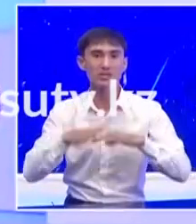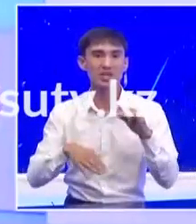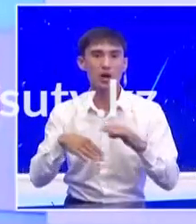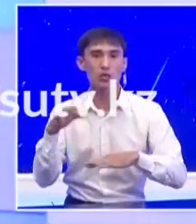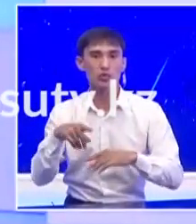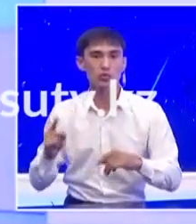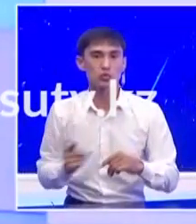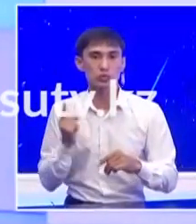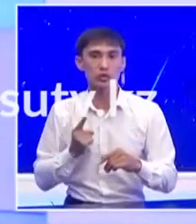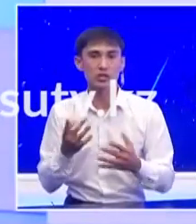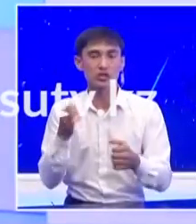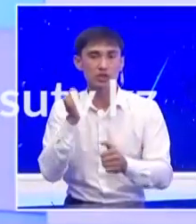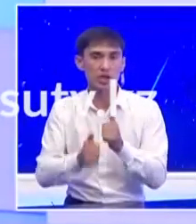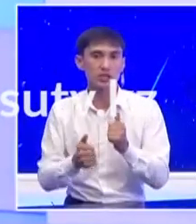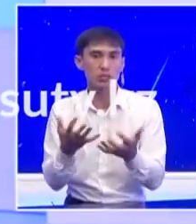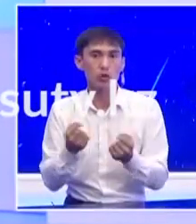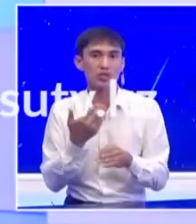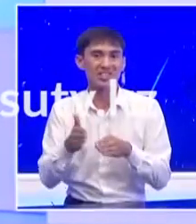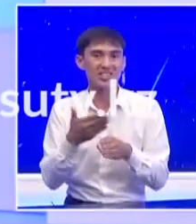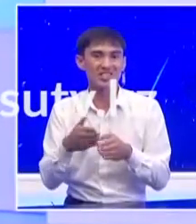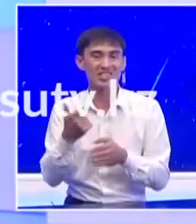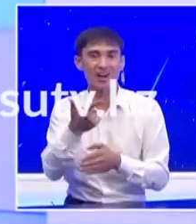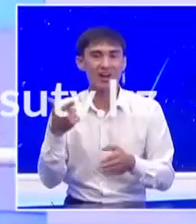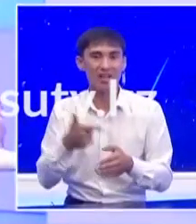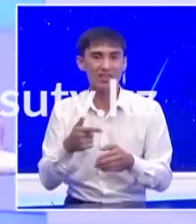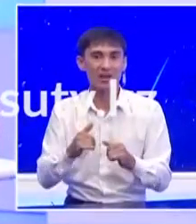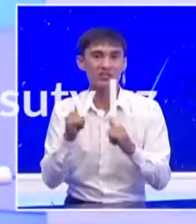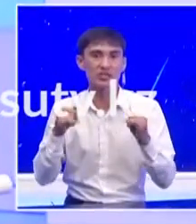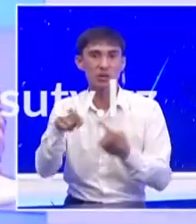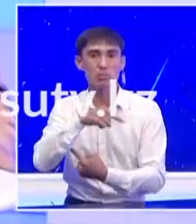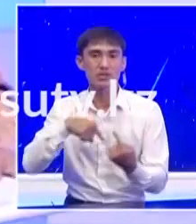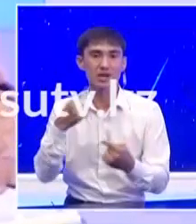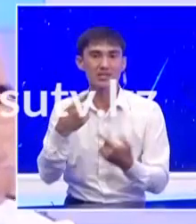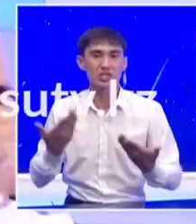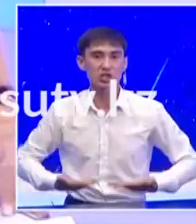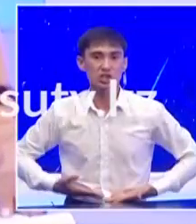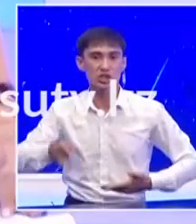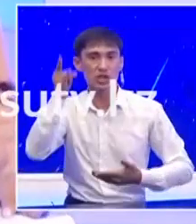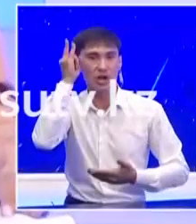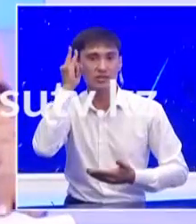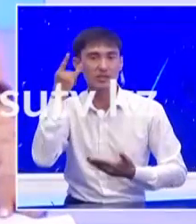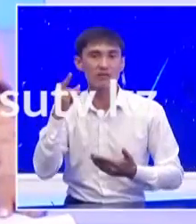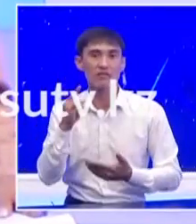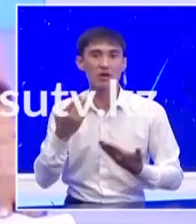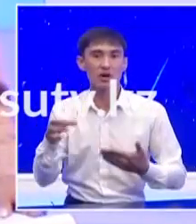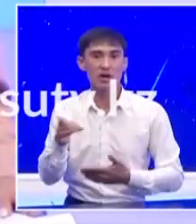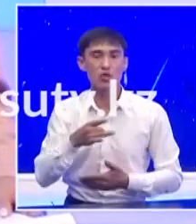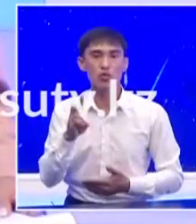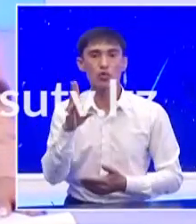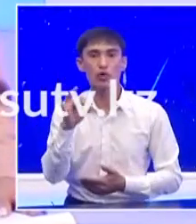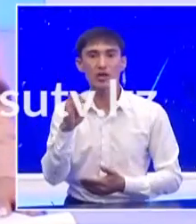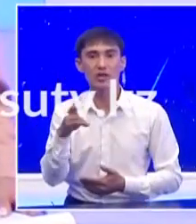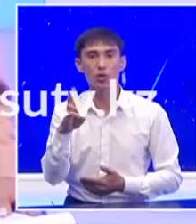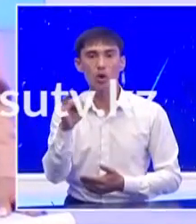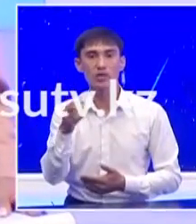чаще получают кредиты на гранты и на развитие бизнеса. Один из них – житель Сарганского района Нургельда Куаныш. В